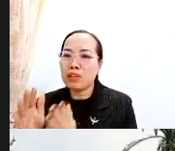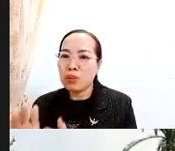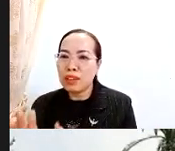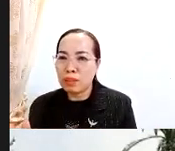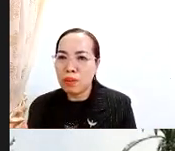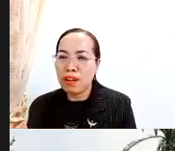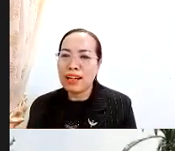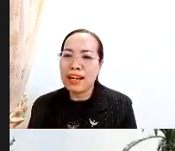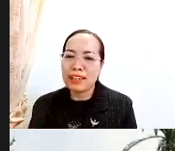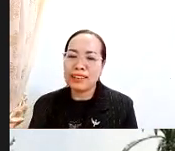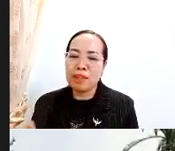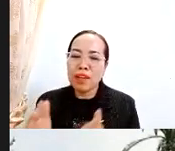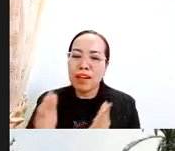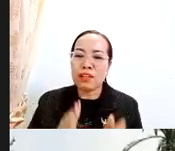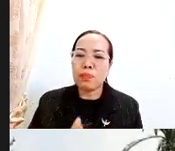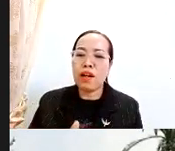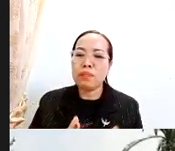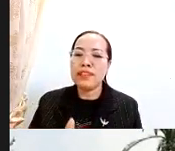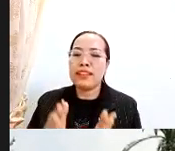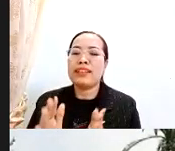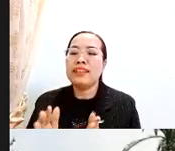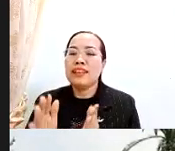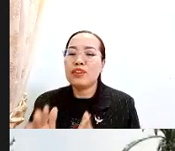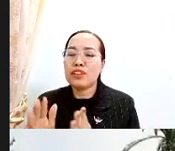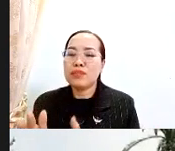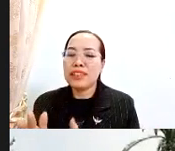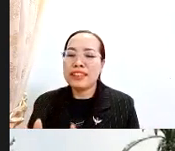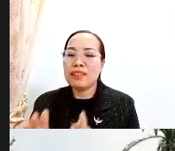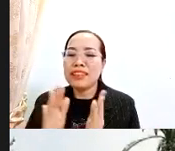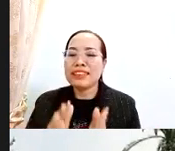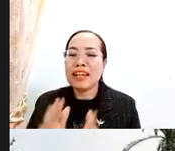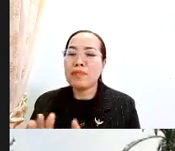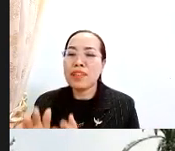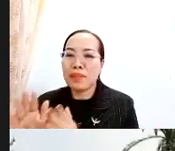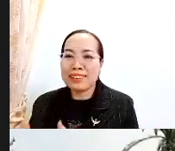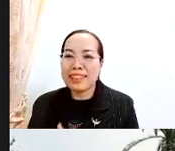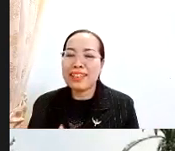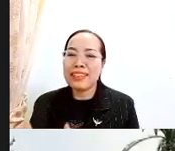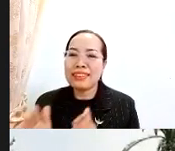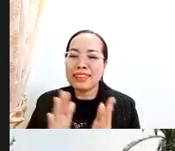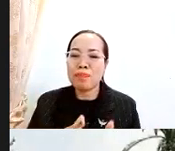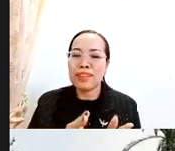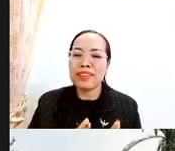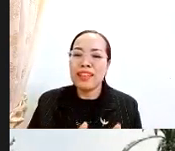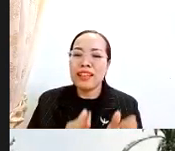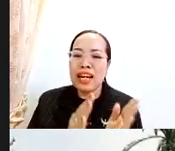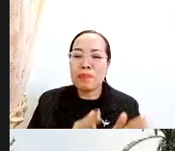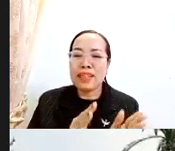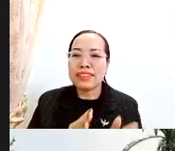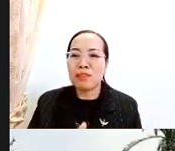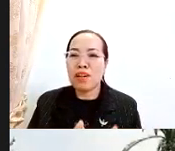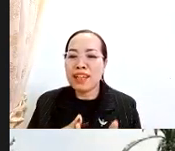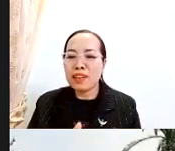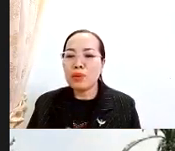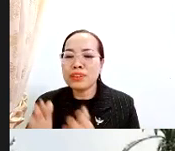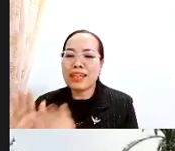ban tự tua là tập hoa là hai cha là tập hoa miên tèng đôi nhom dễ trong miên đằng xăm đằng bả chơi xăm đằng ca bạ